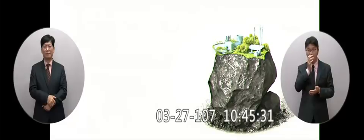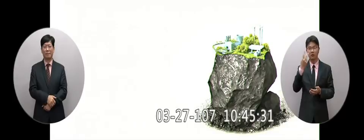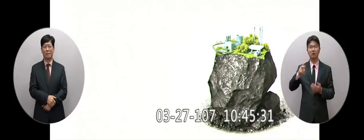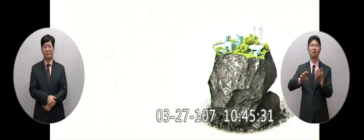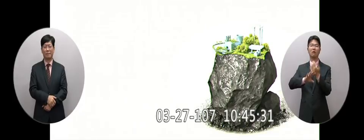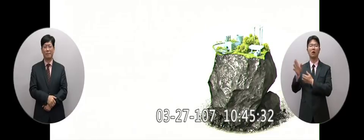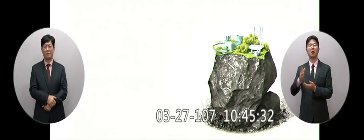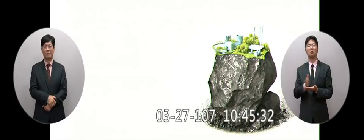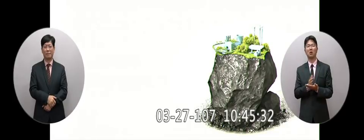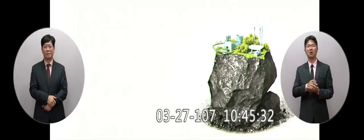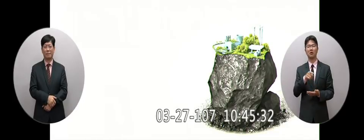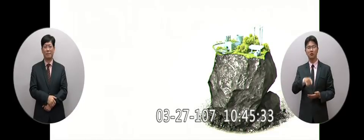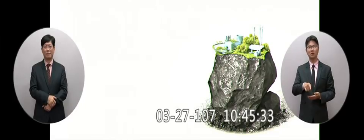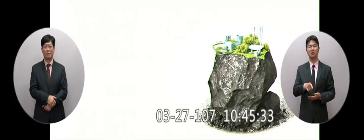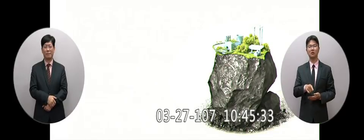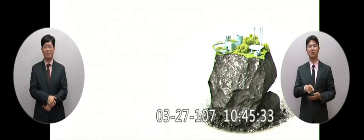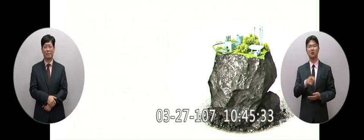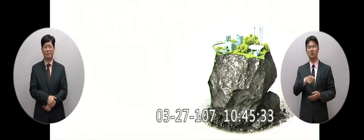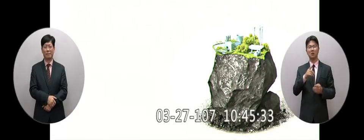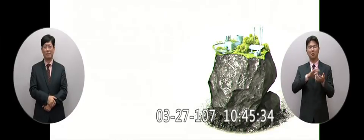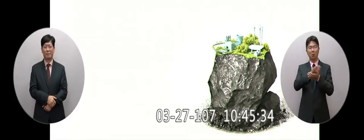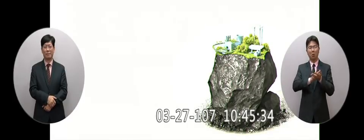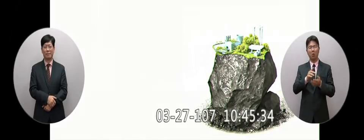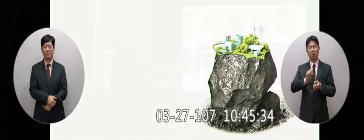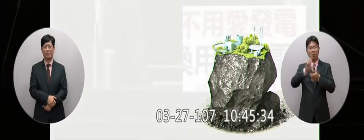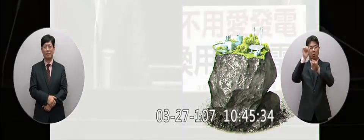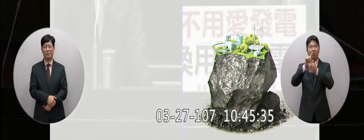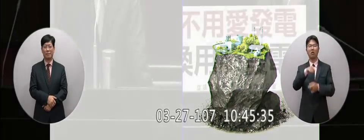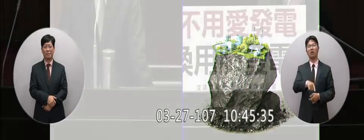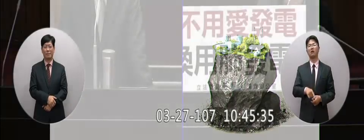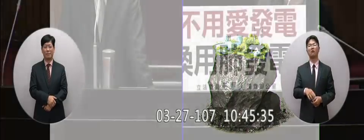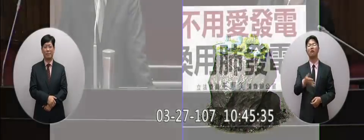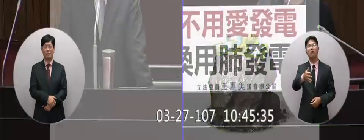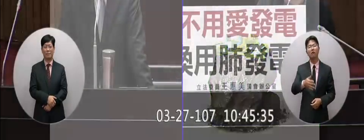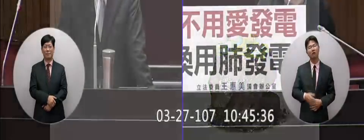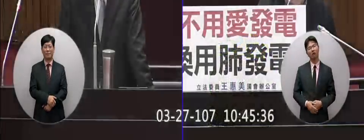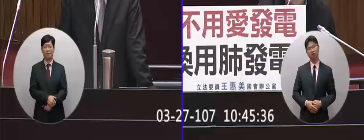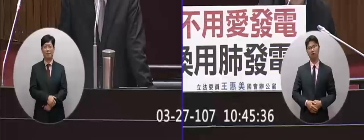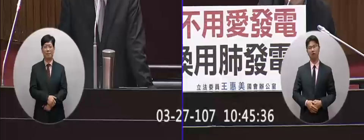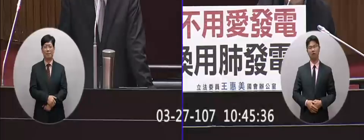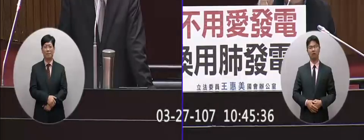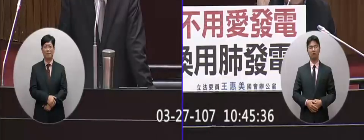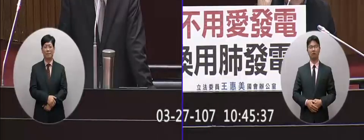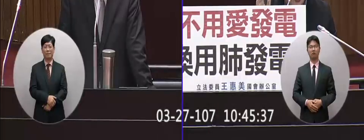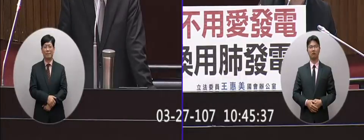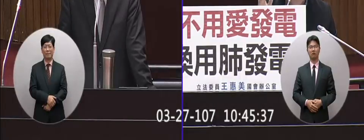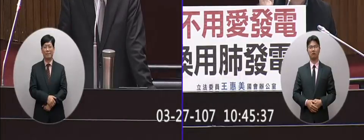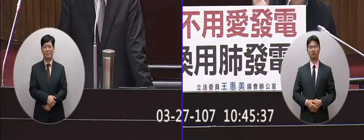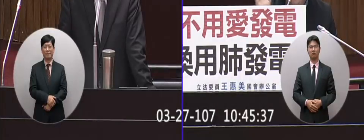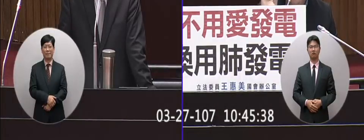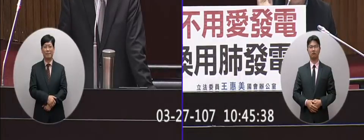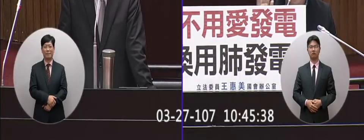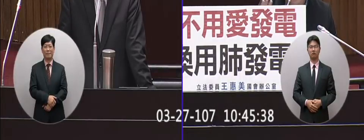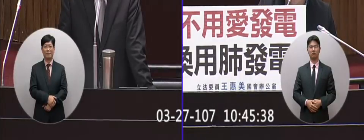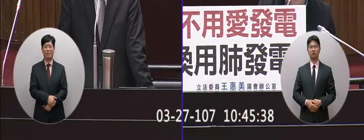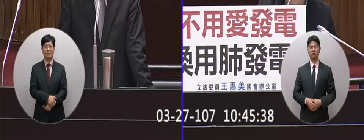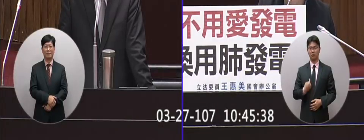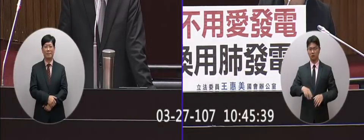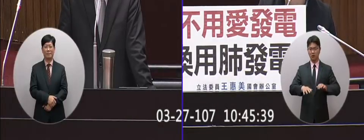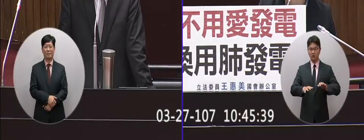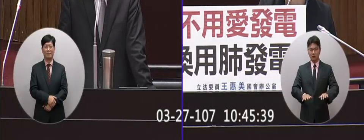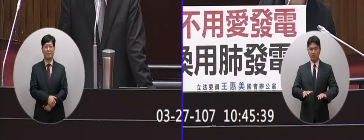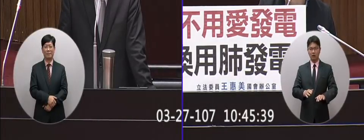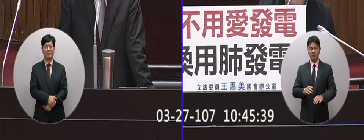外界就批这这个叫做干化王？为什么会这样？因为呢，我们现在已经不能够容